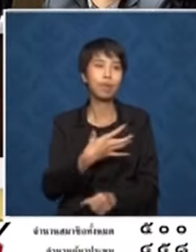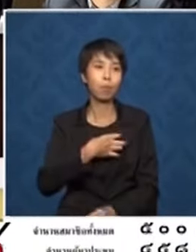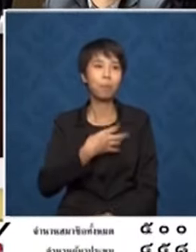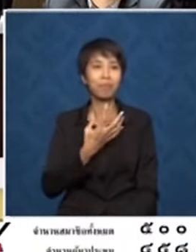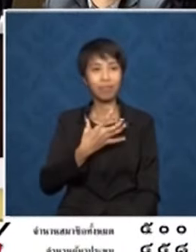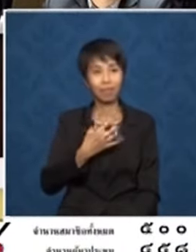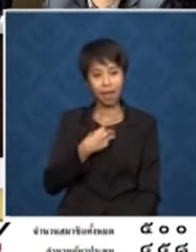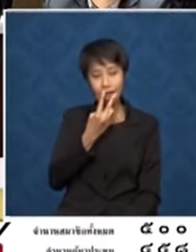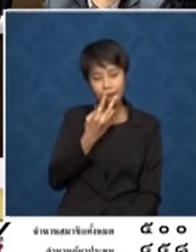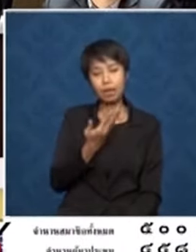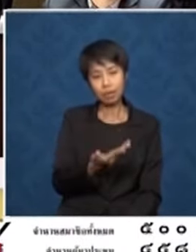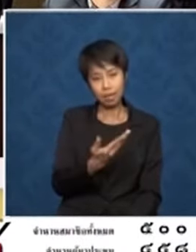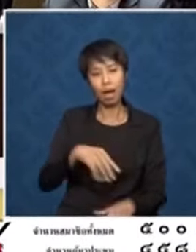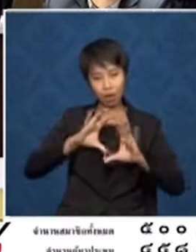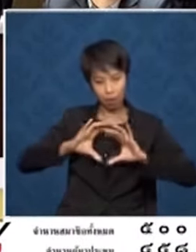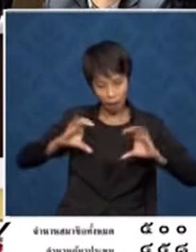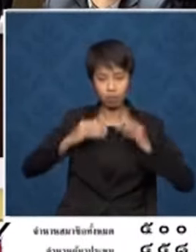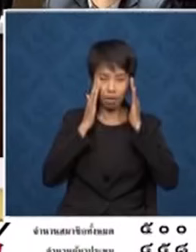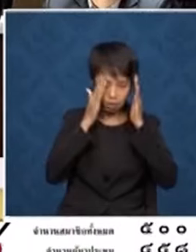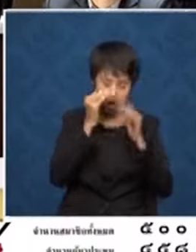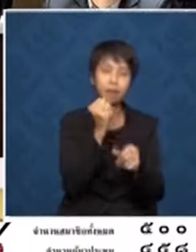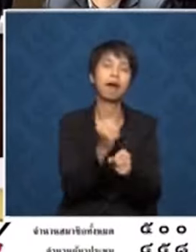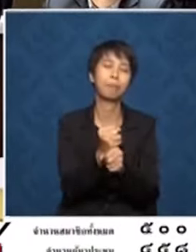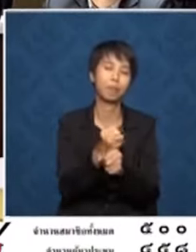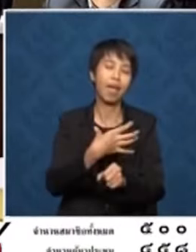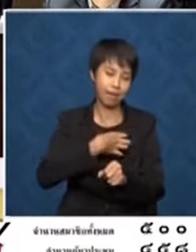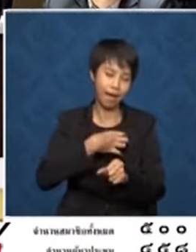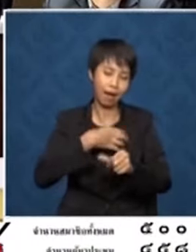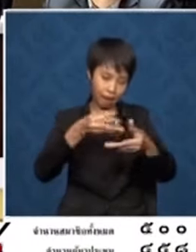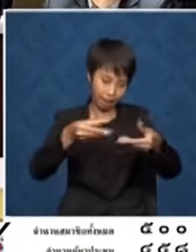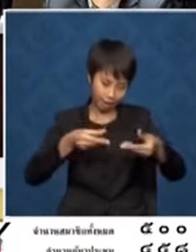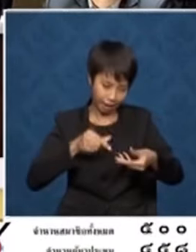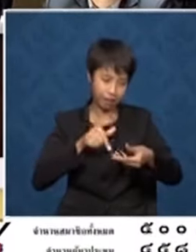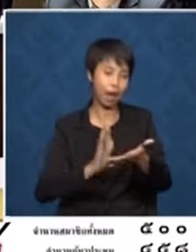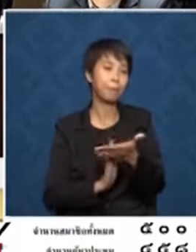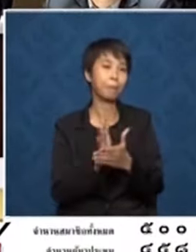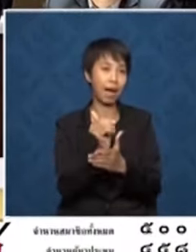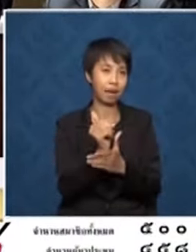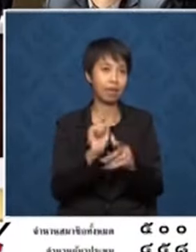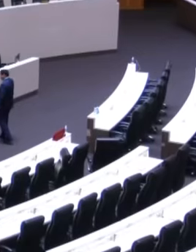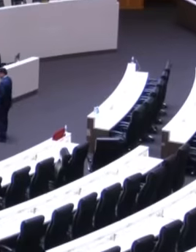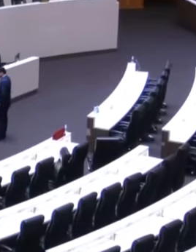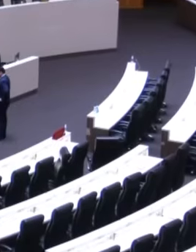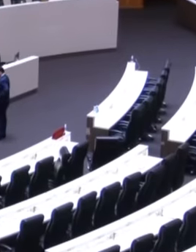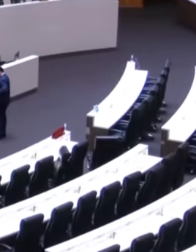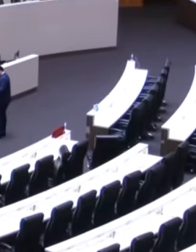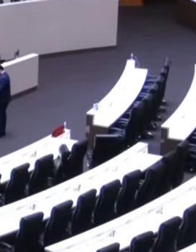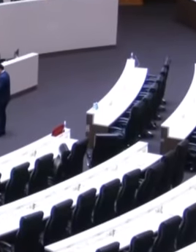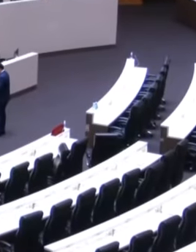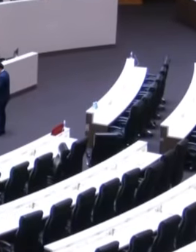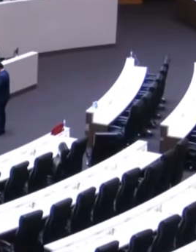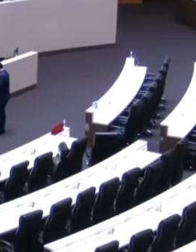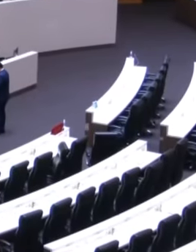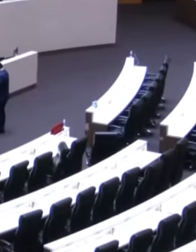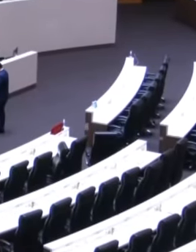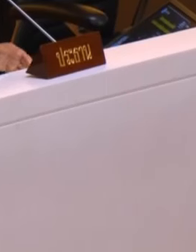องคประชุม258 20:10นหลังจากอประชุมครบที่ประชุมลงมติ